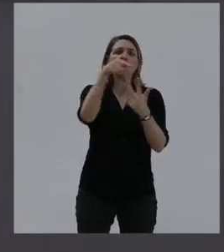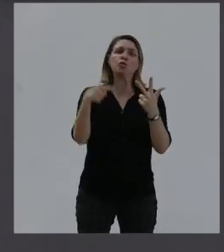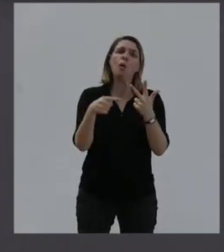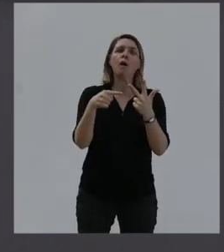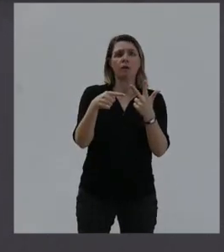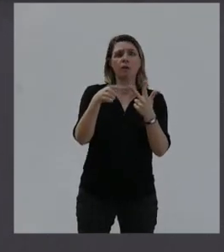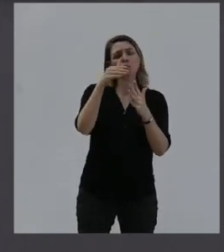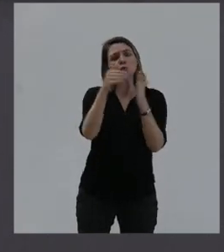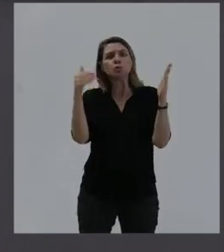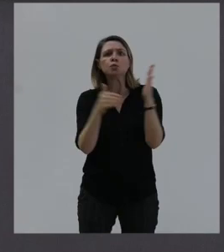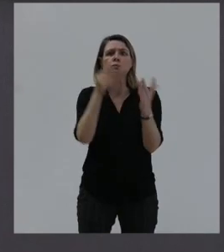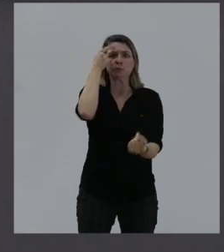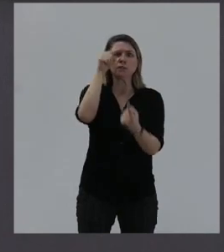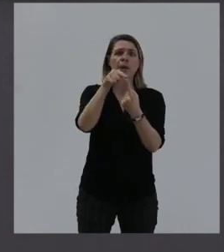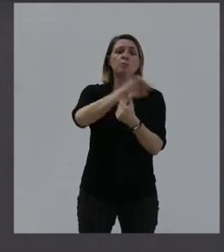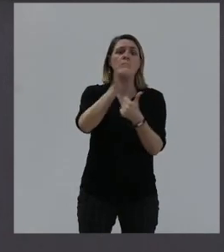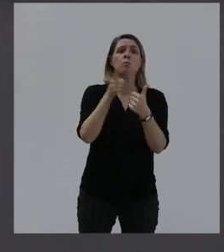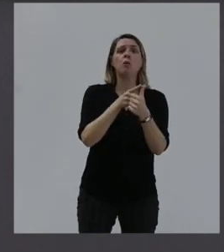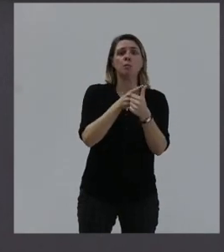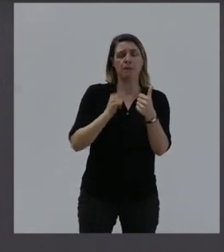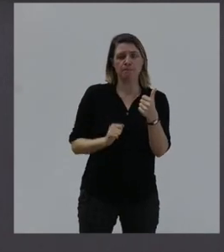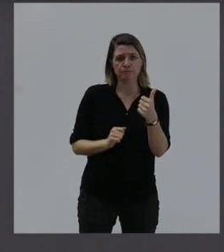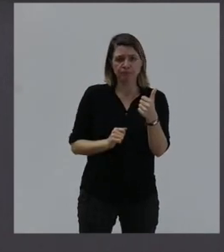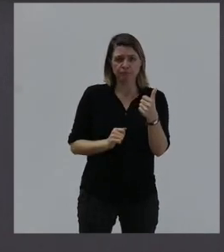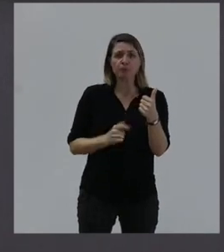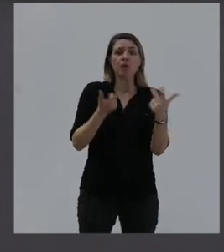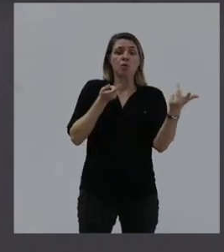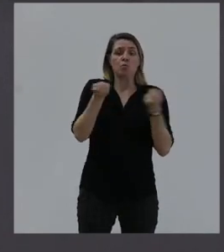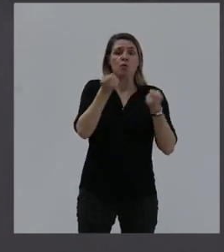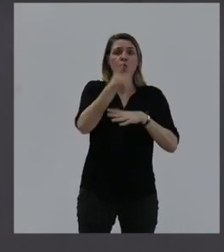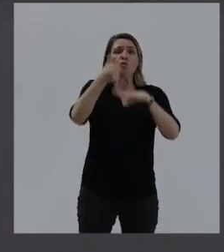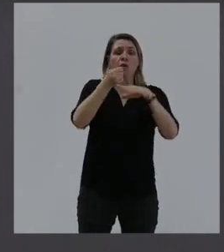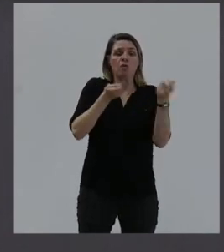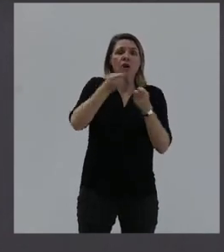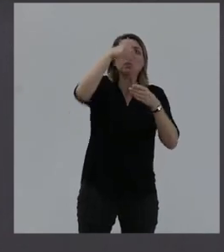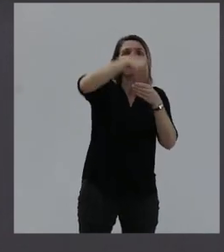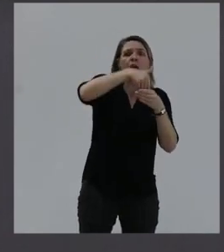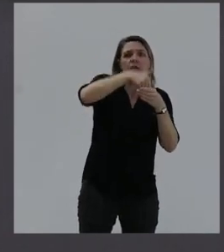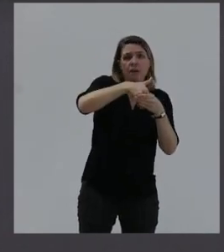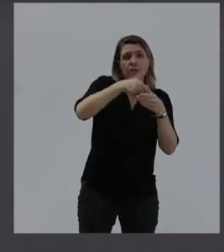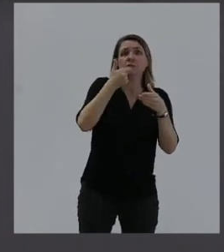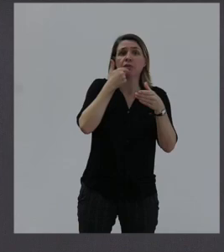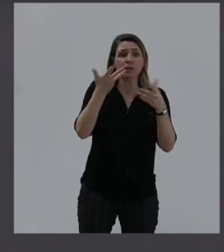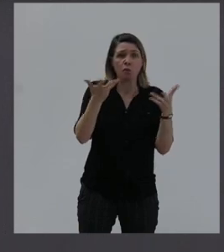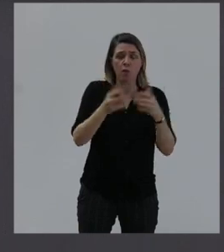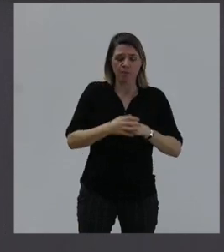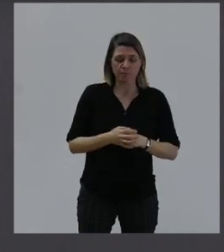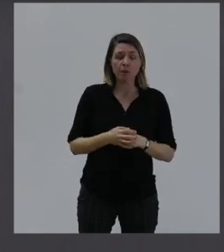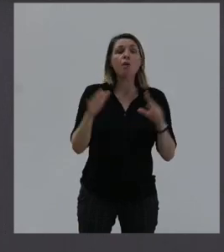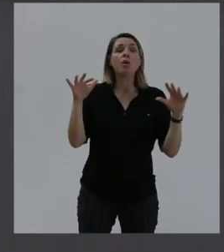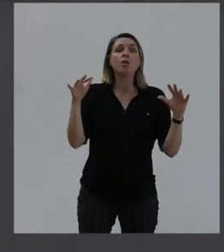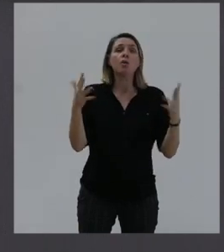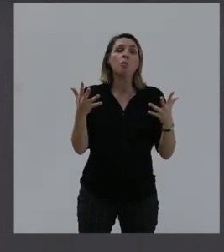trois sous-thématiques. La première étant celle de la gouvernance interne, c'est-à-dire la façon dont on